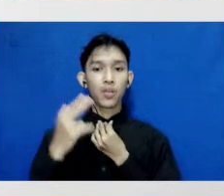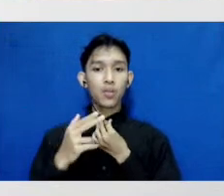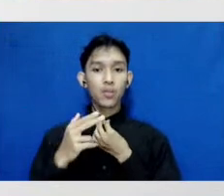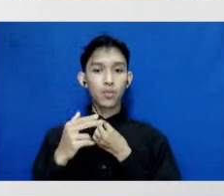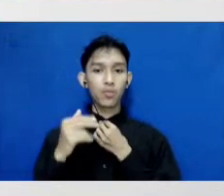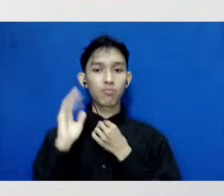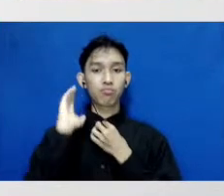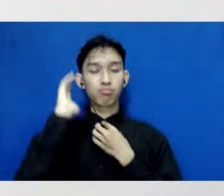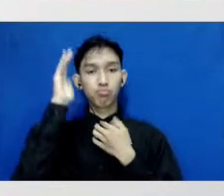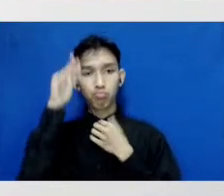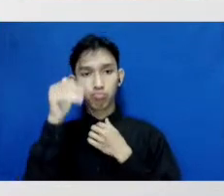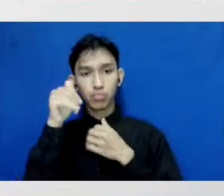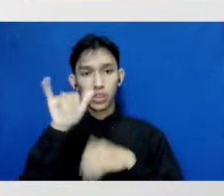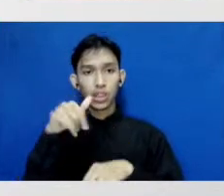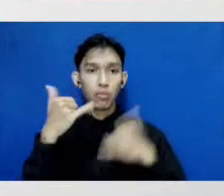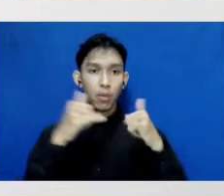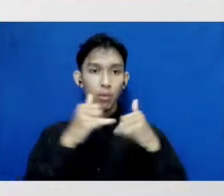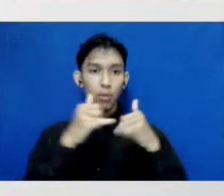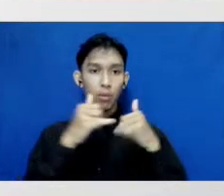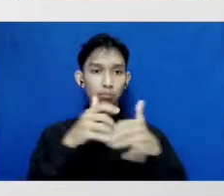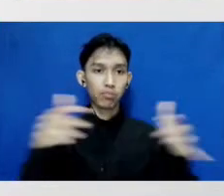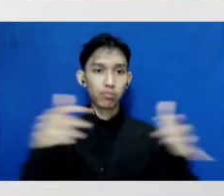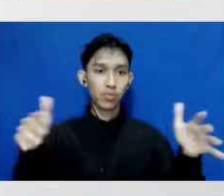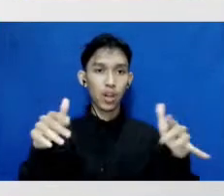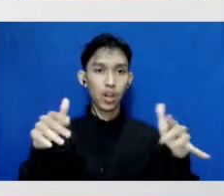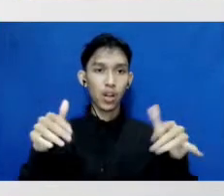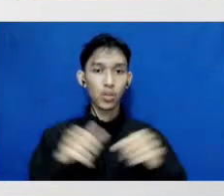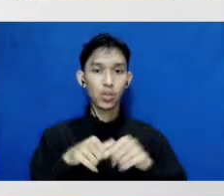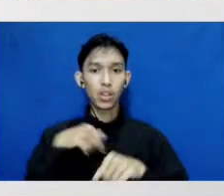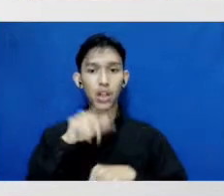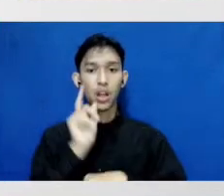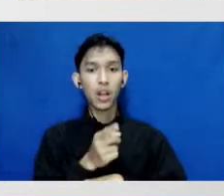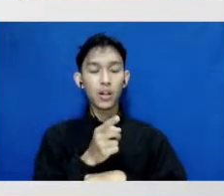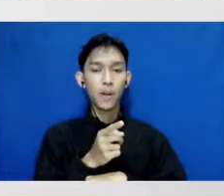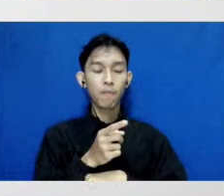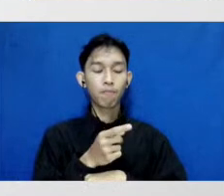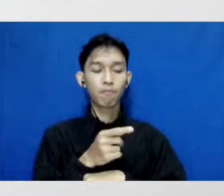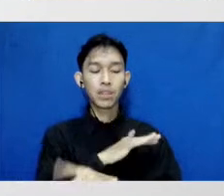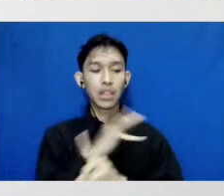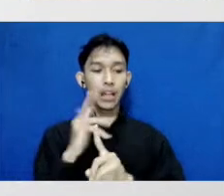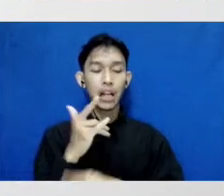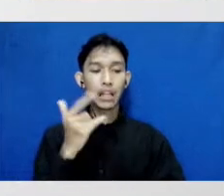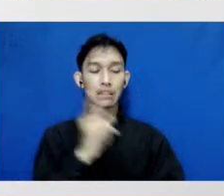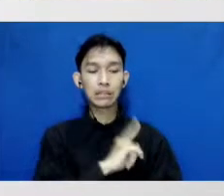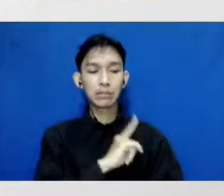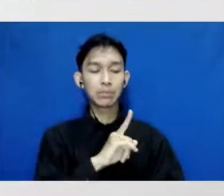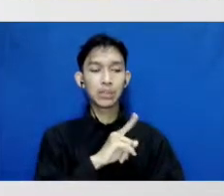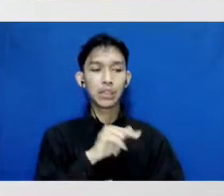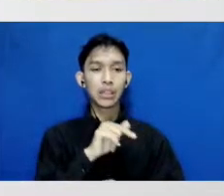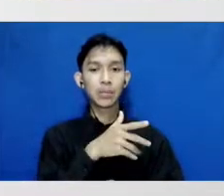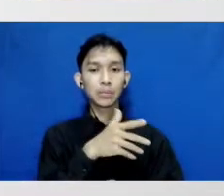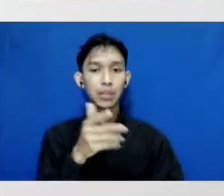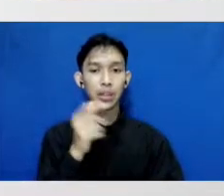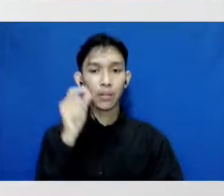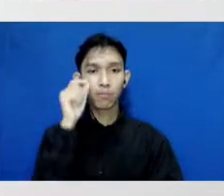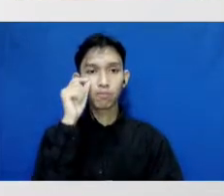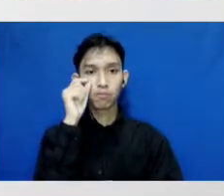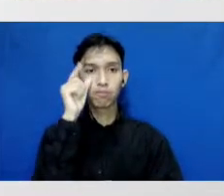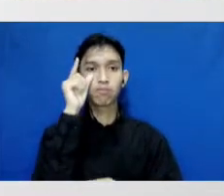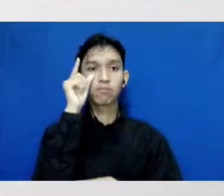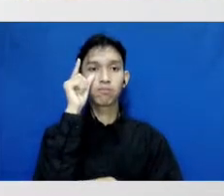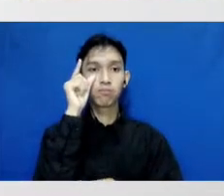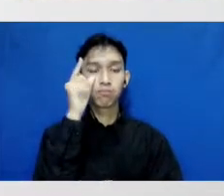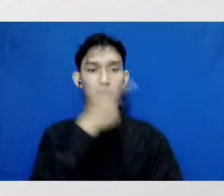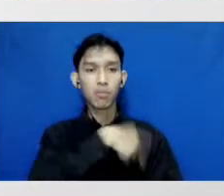harapannya bisa menjadi pemain besar. Dan kita juga ada peranan masyarakat sipil, di mana mereka dimelekan kemampuan